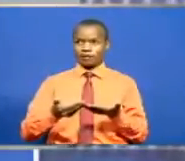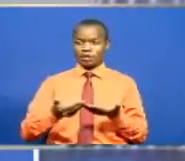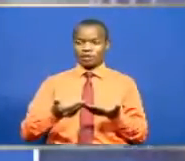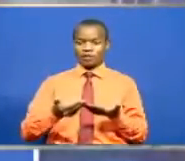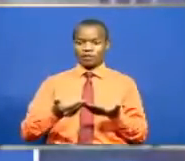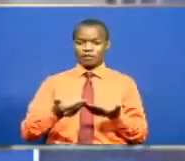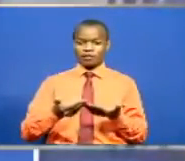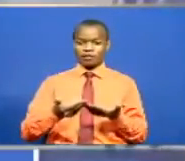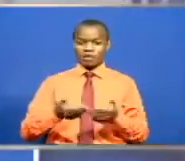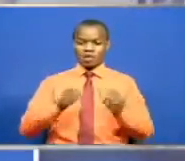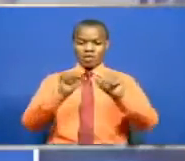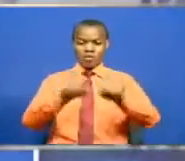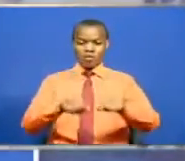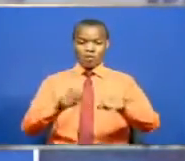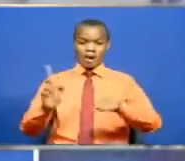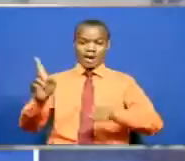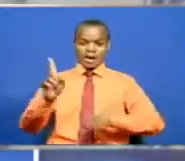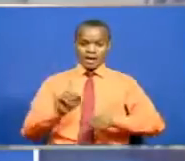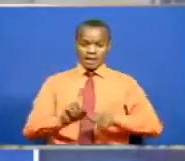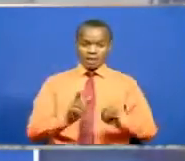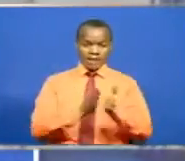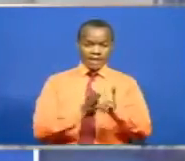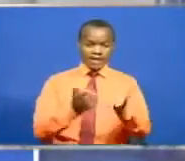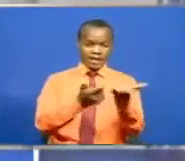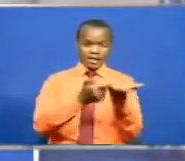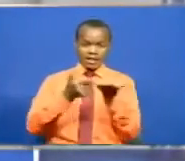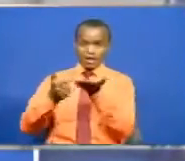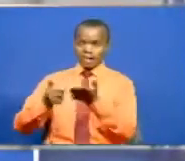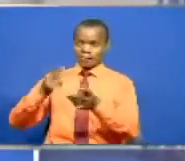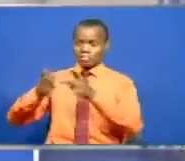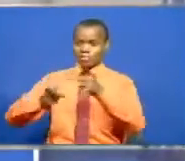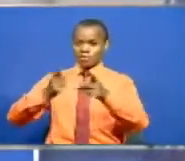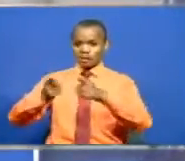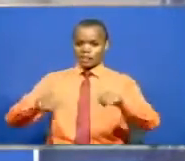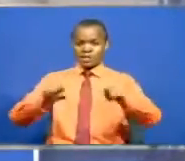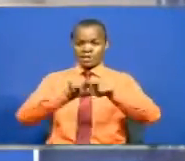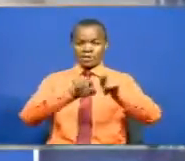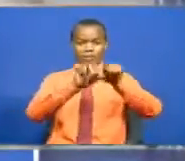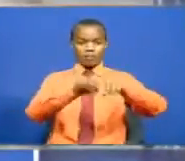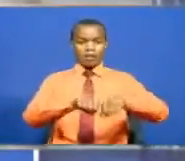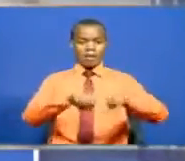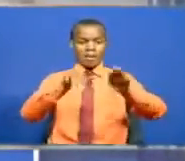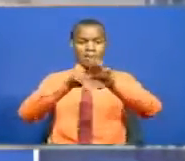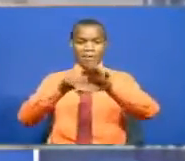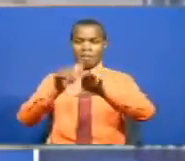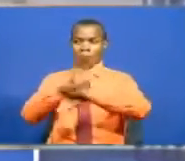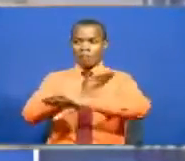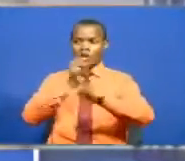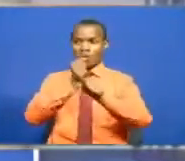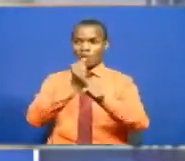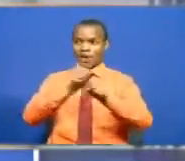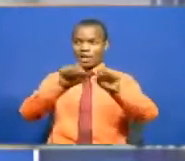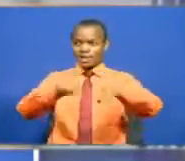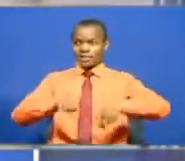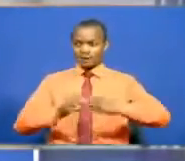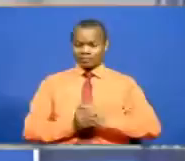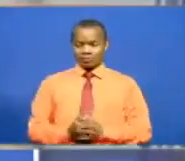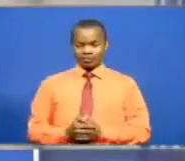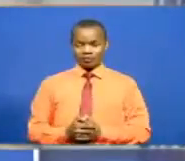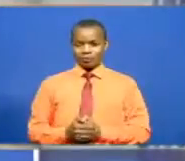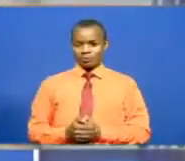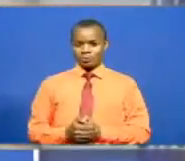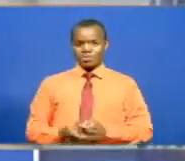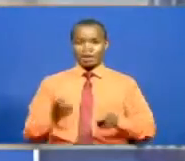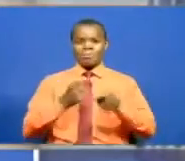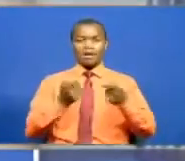to come and conclude this process so that we could be able to return our members to work. We were told that